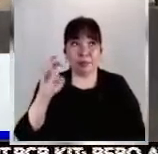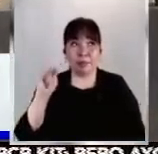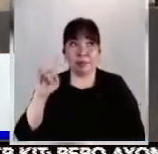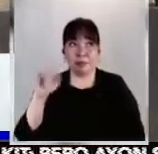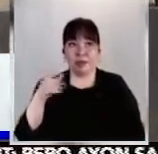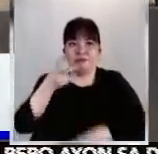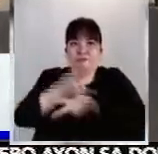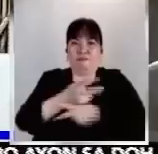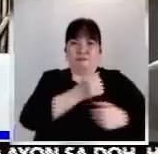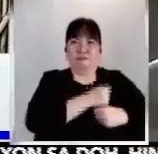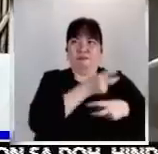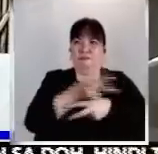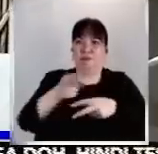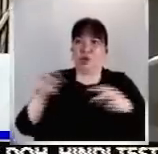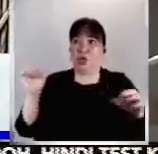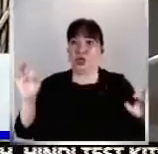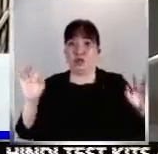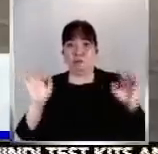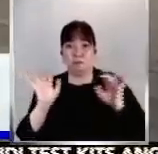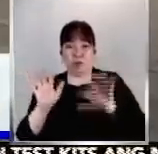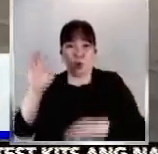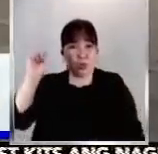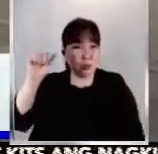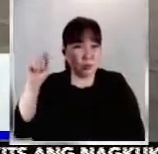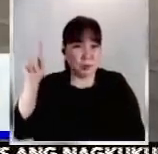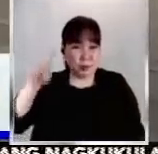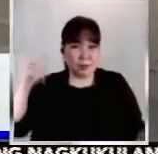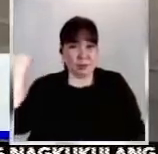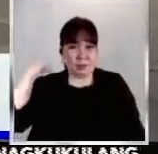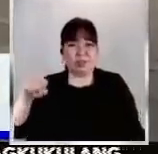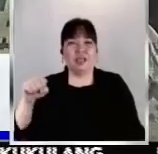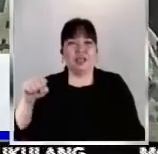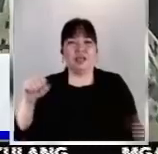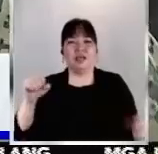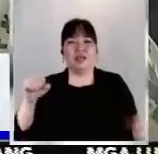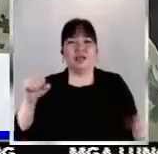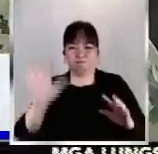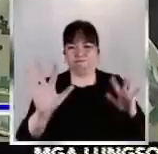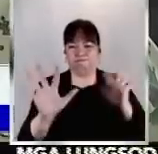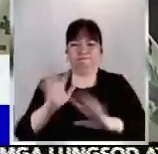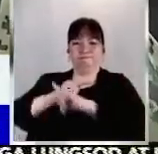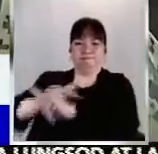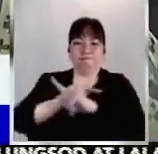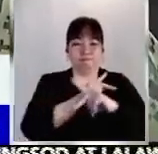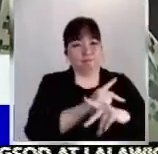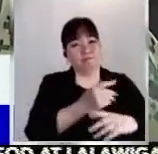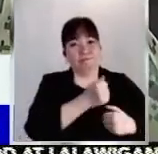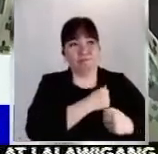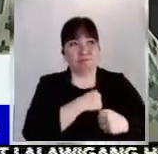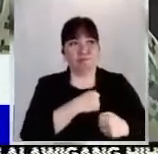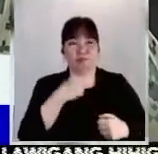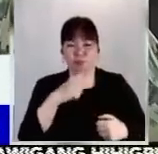Kung dumagsa mga deboto sa Sabado, araw ng pista, daragdagan pa raw ng control points. Tanggap naman ng ating mga